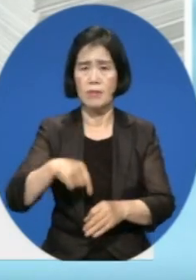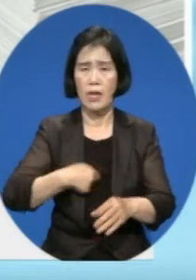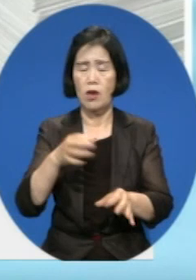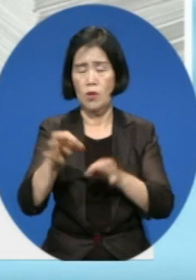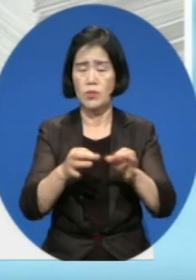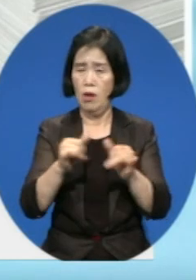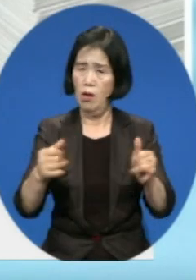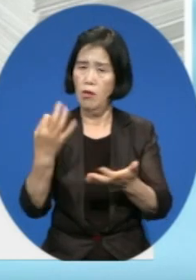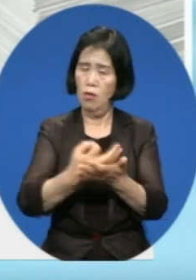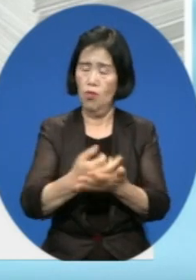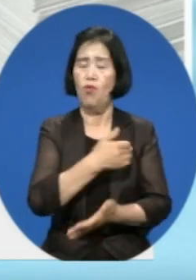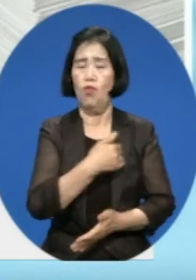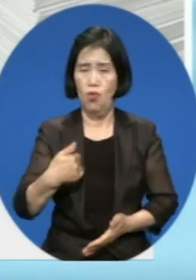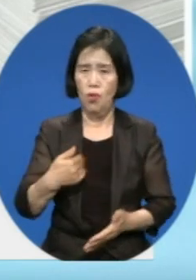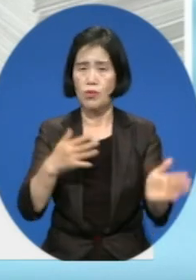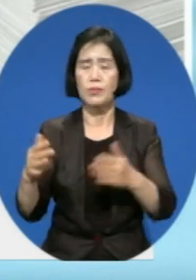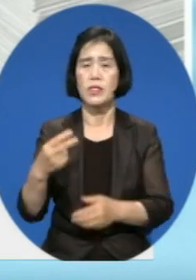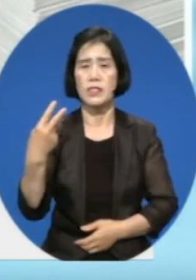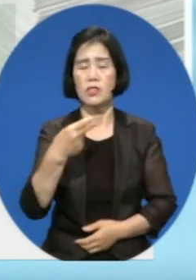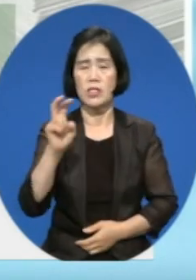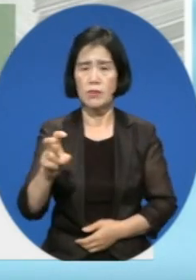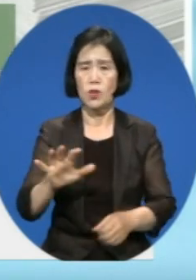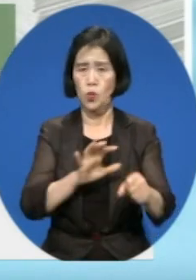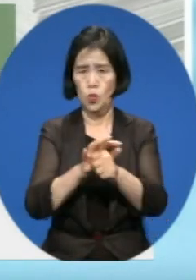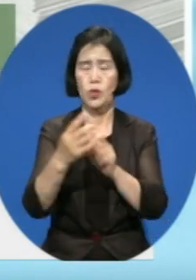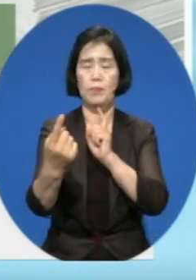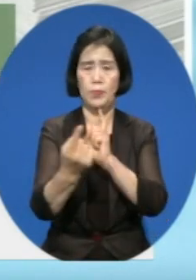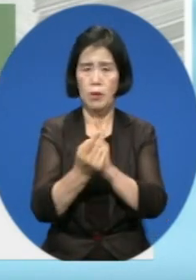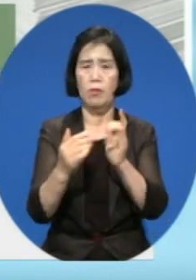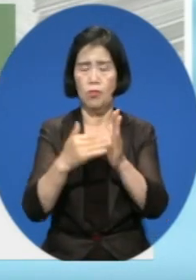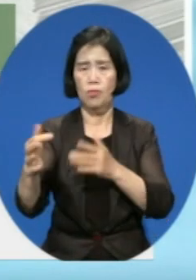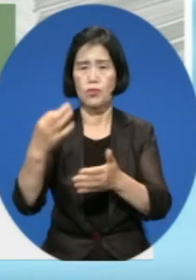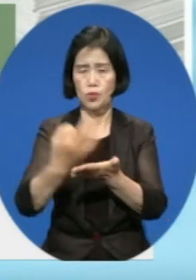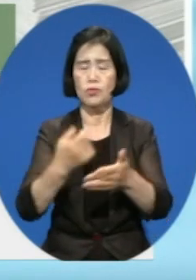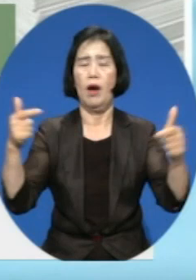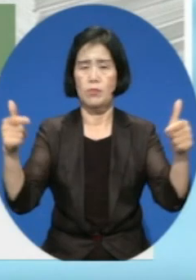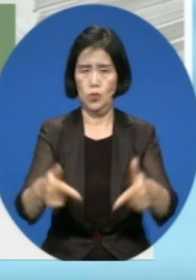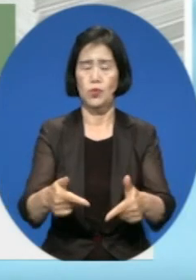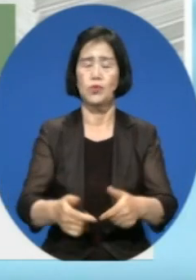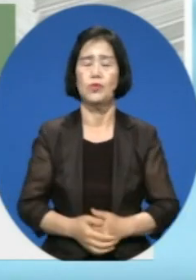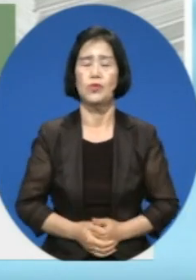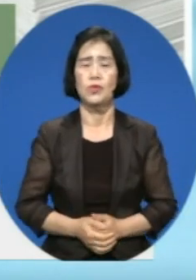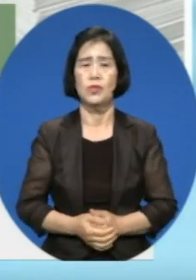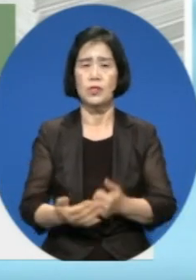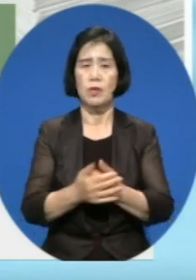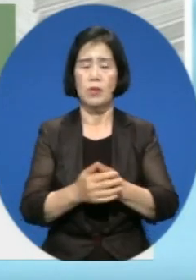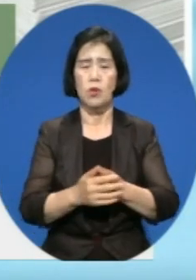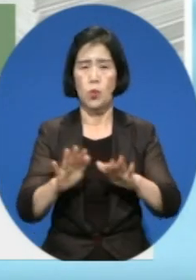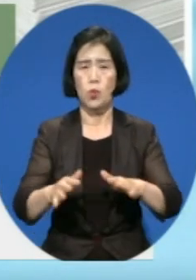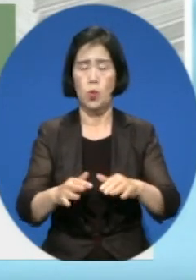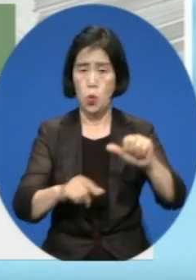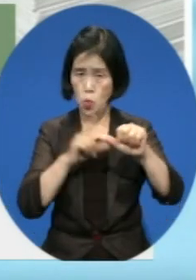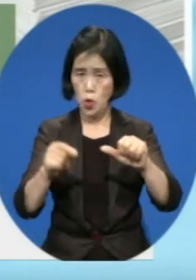높았을 텐데 네. 20년에는 뭐 코로나 위기가 뭐 우리나라에 닥쳤으니까 분명히 소득이 감소했을 거란 말입니다. 그게 이제 5월, 5월에 이제